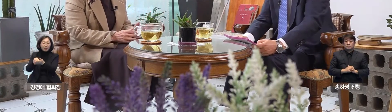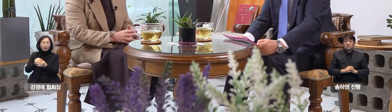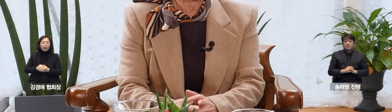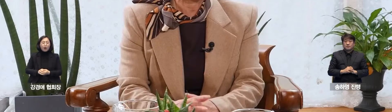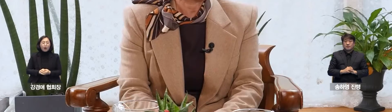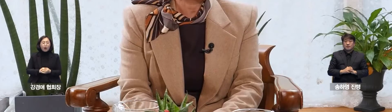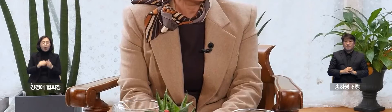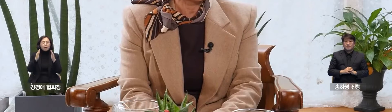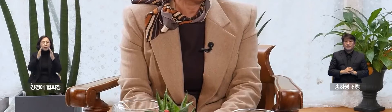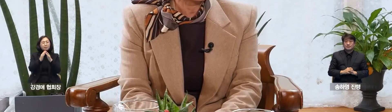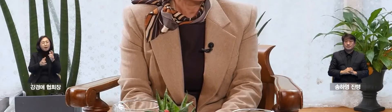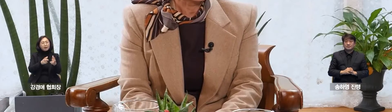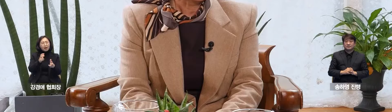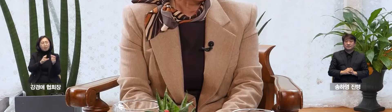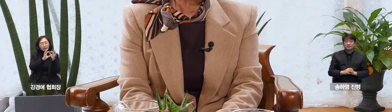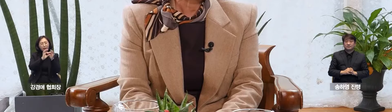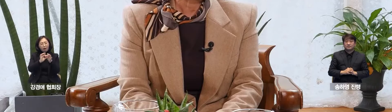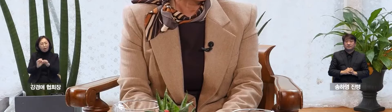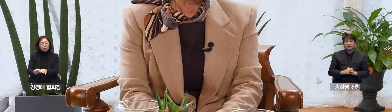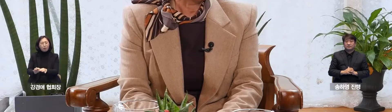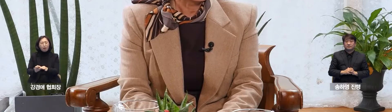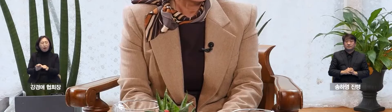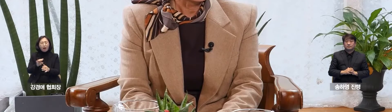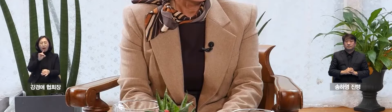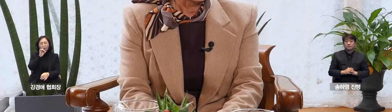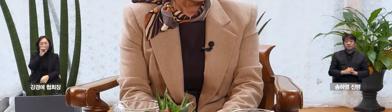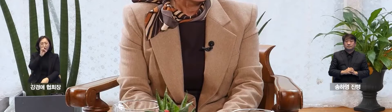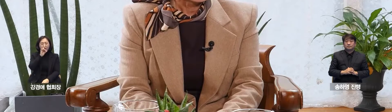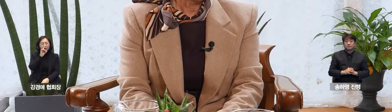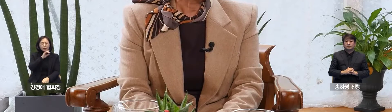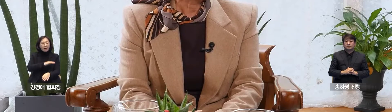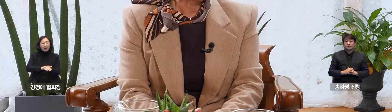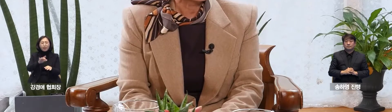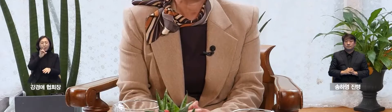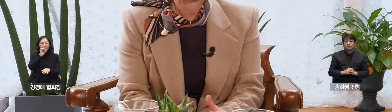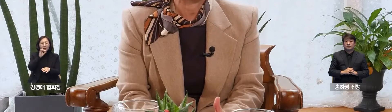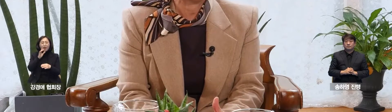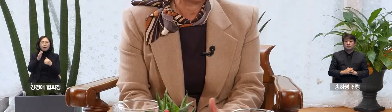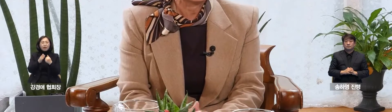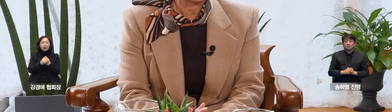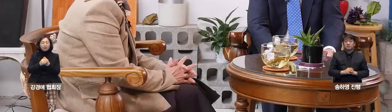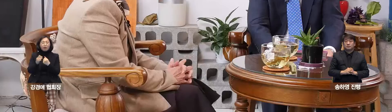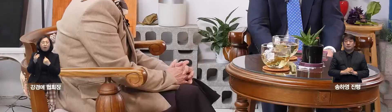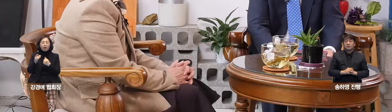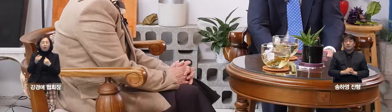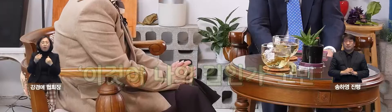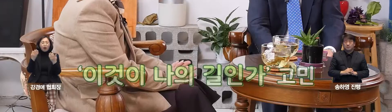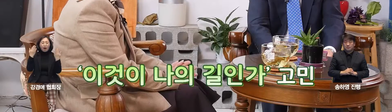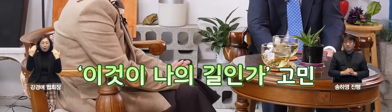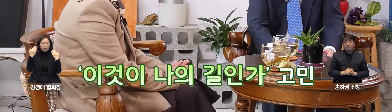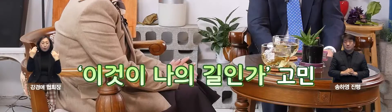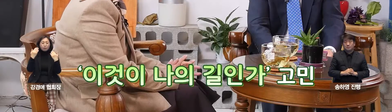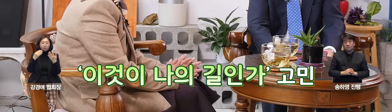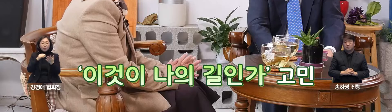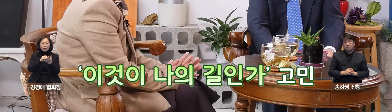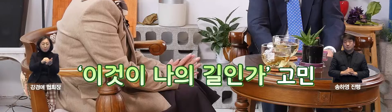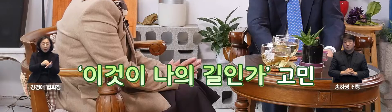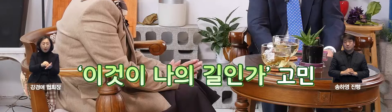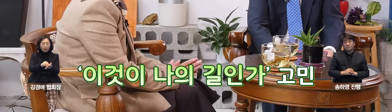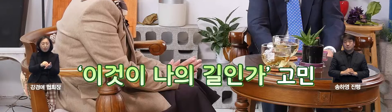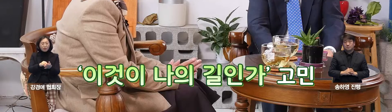집안에서 했던 사업이 잘 안 되다 보니 교직을 갔는데 아이들은 되게 좋았지만 이게